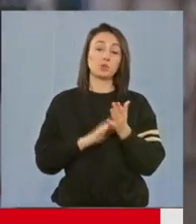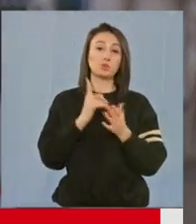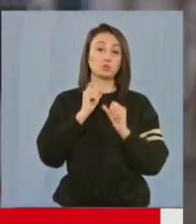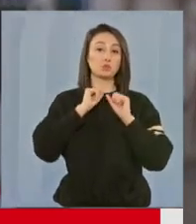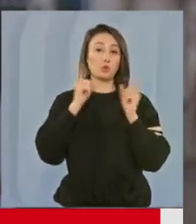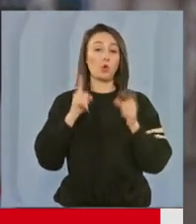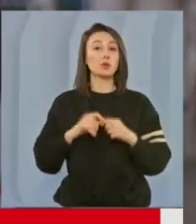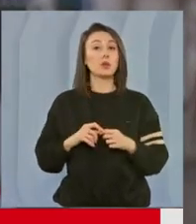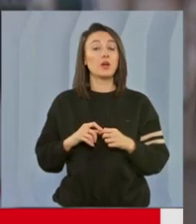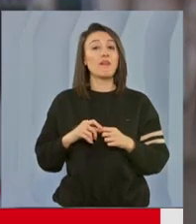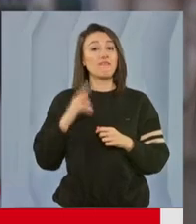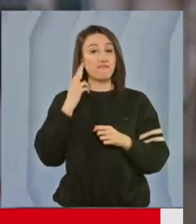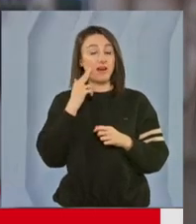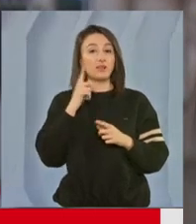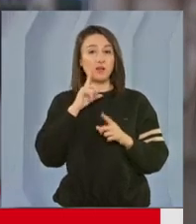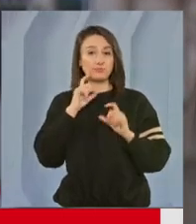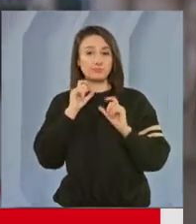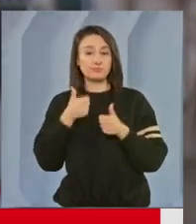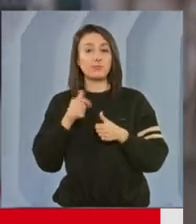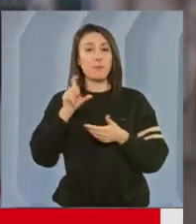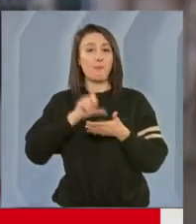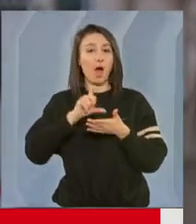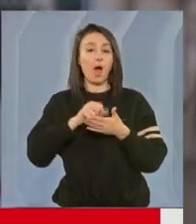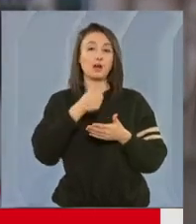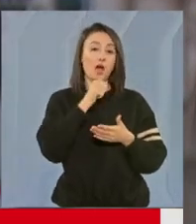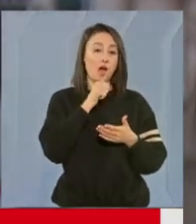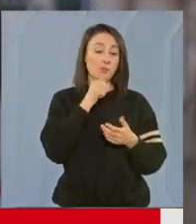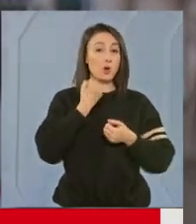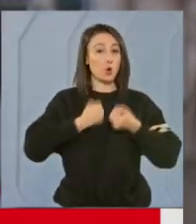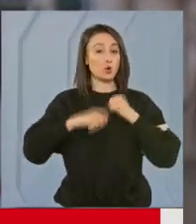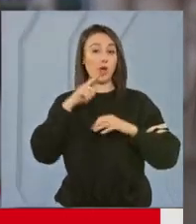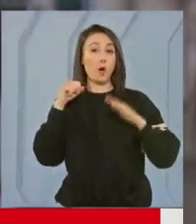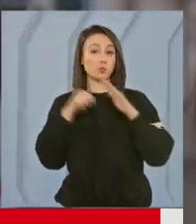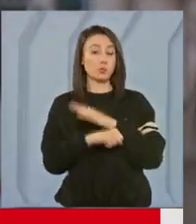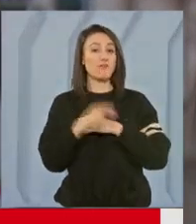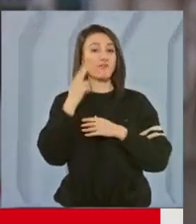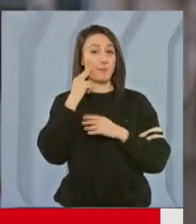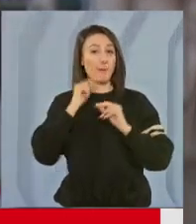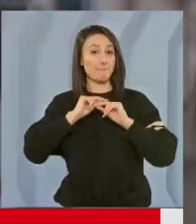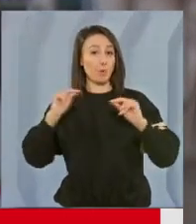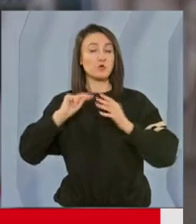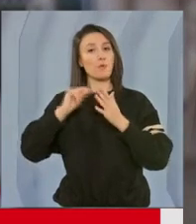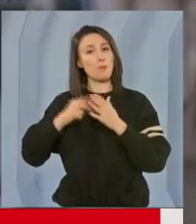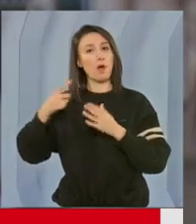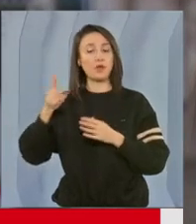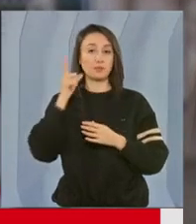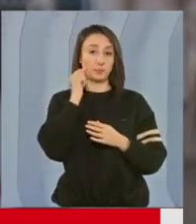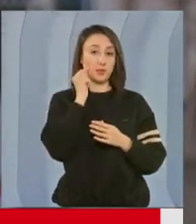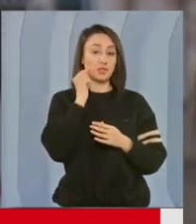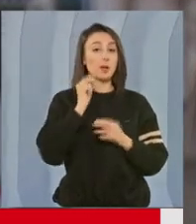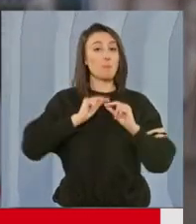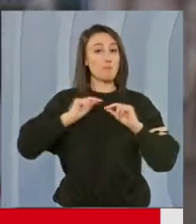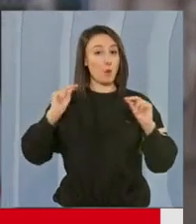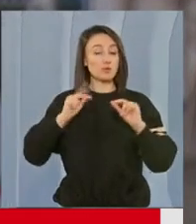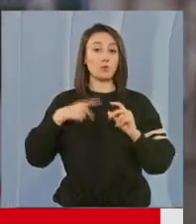unul halucinant cea mică ar fi vărsat un pahar de apă comportamentul abuziv al educatoarei este confirmat și de alți părinți cadrul